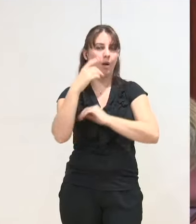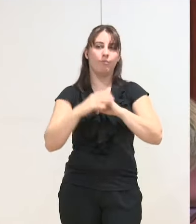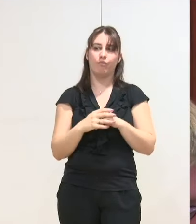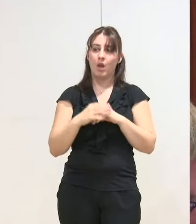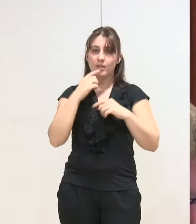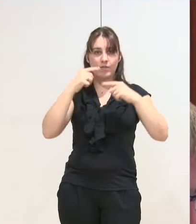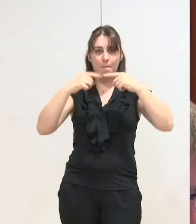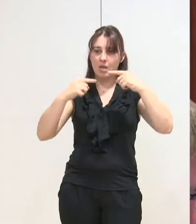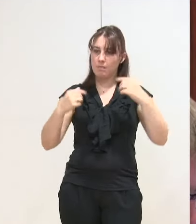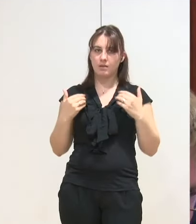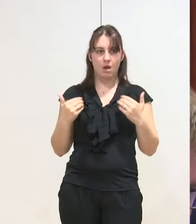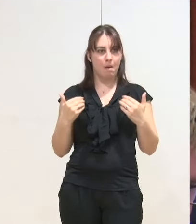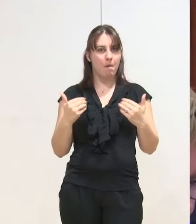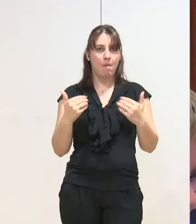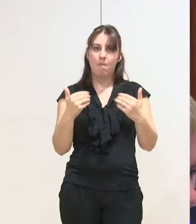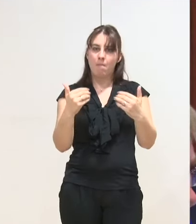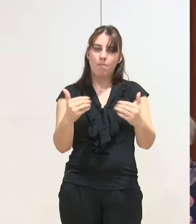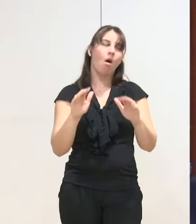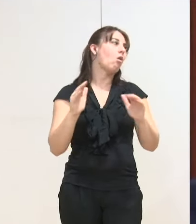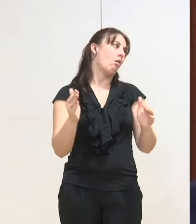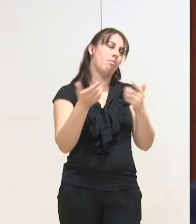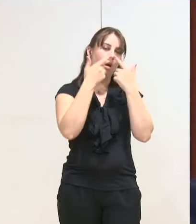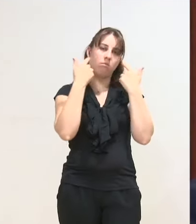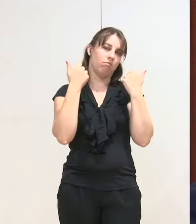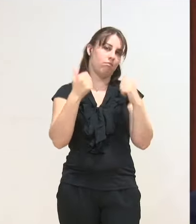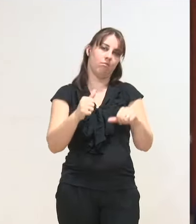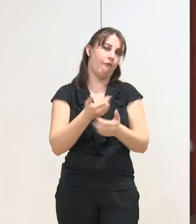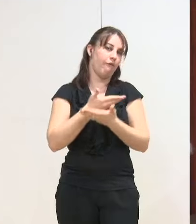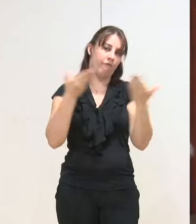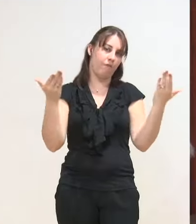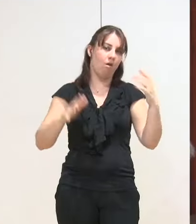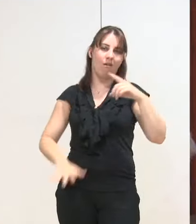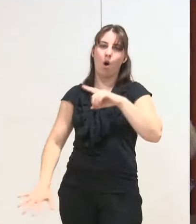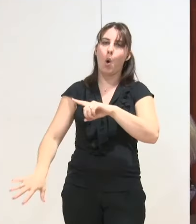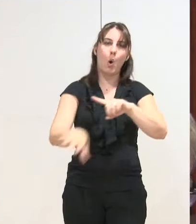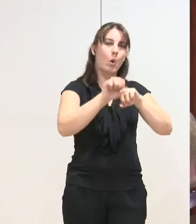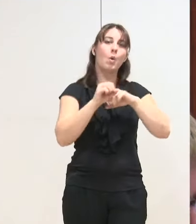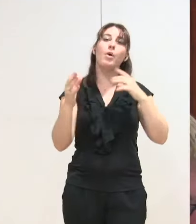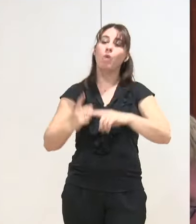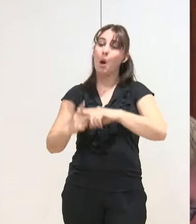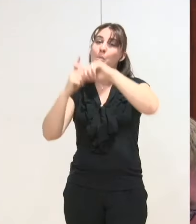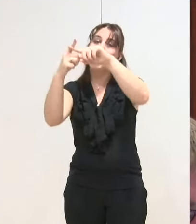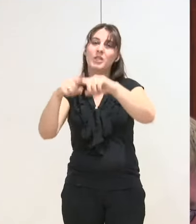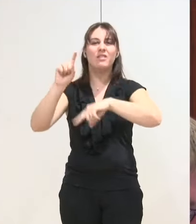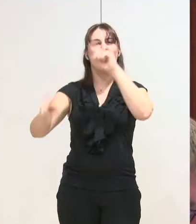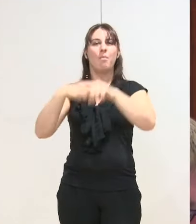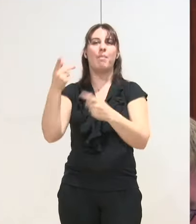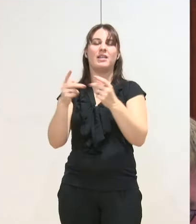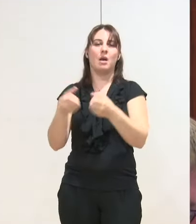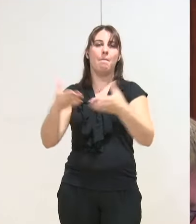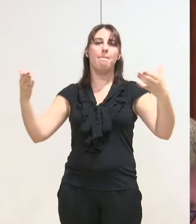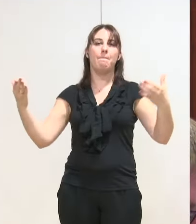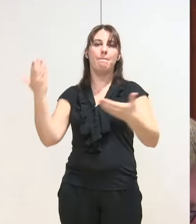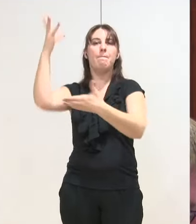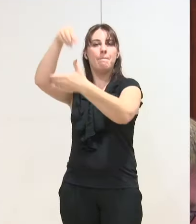continue qui est quand même disons-le compensé par les effets positifs de la métropolisation et les